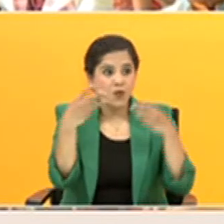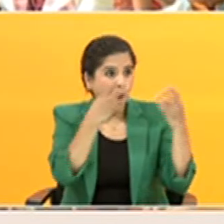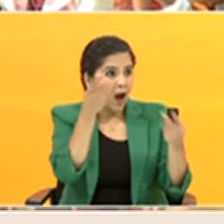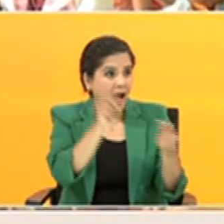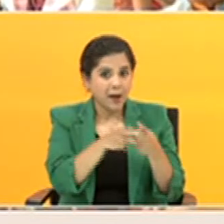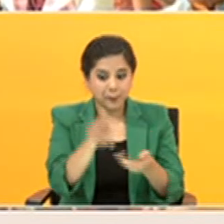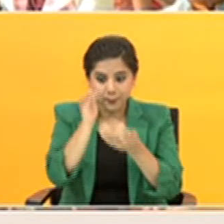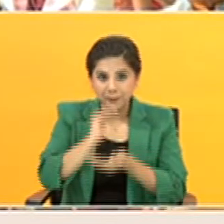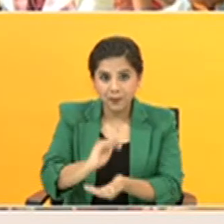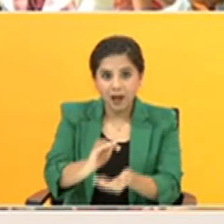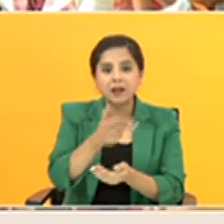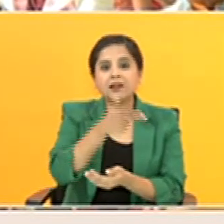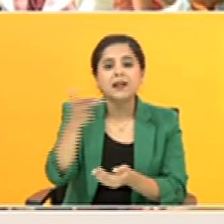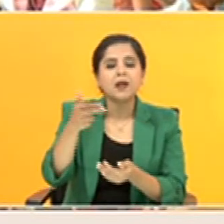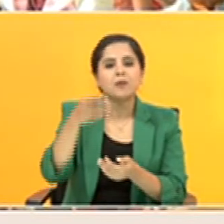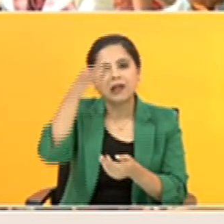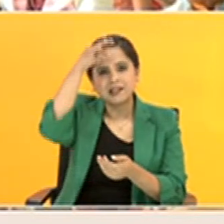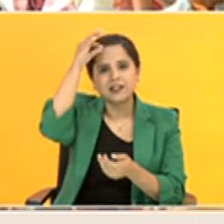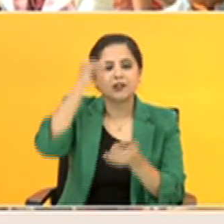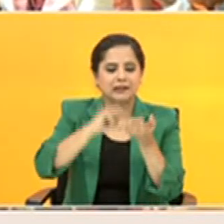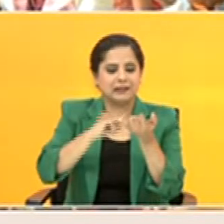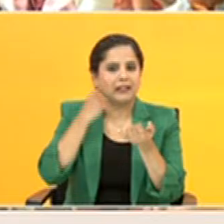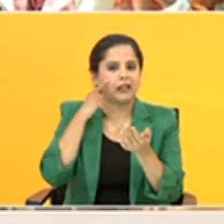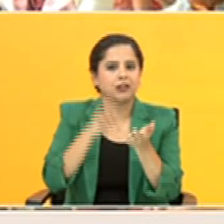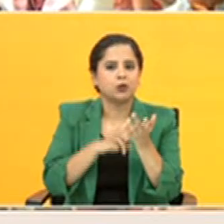नाम सिंदूर रखा गया है।